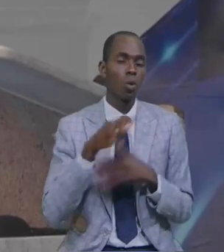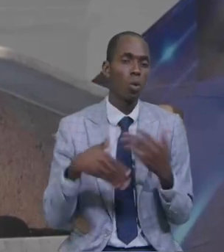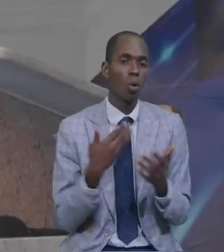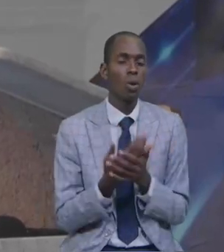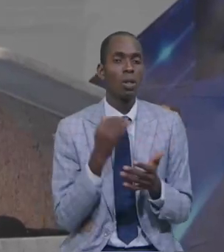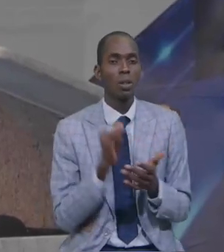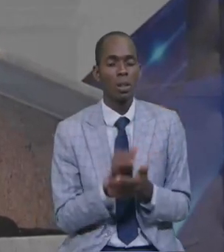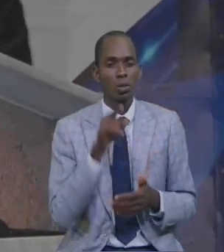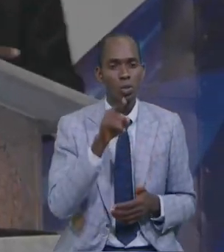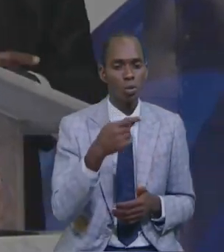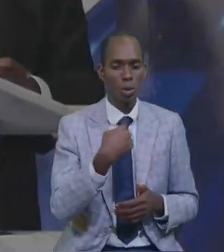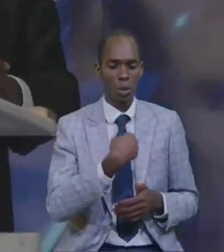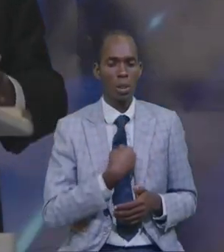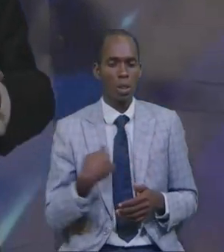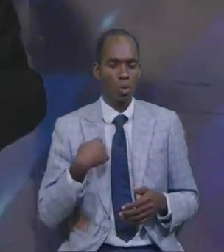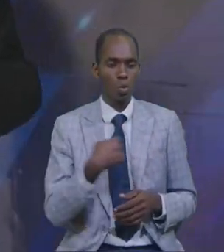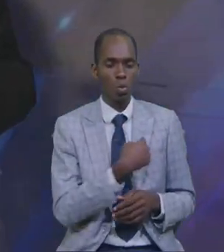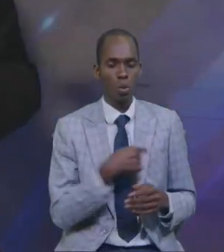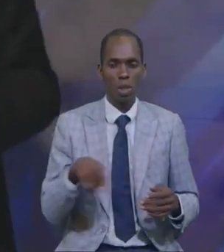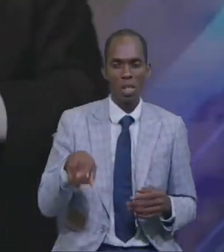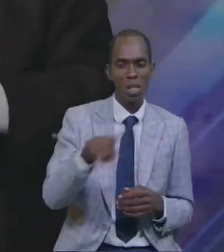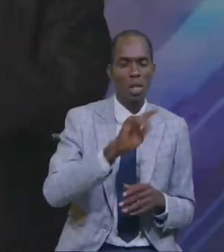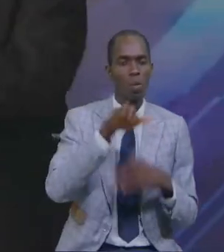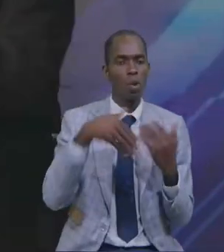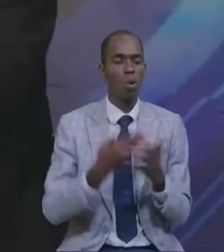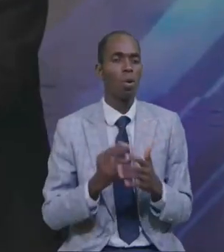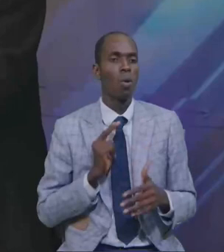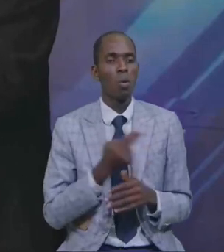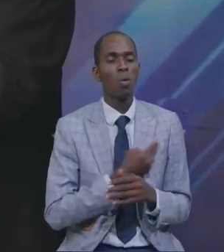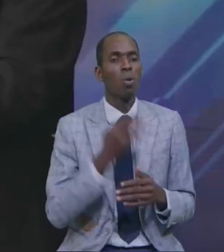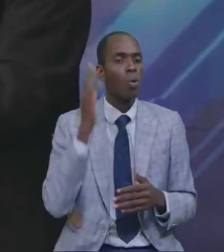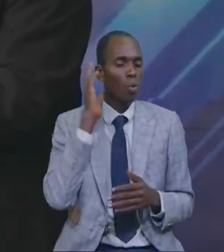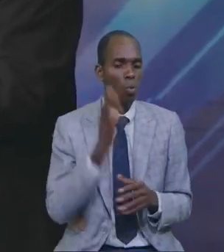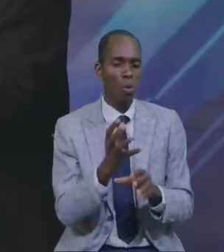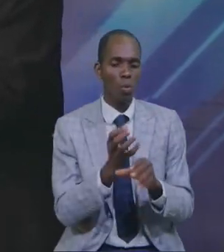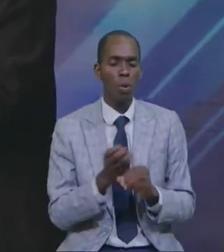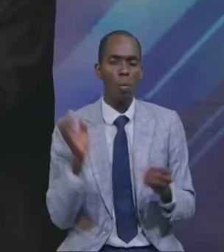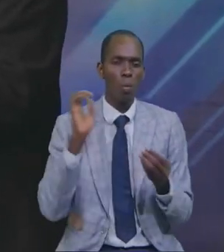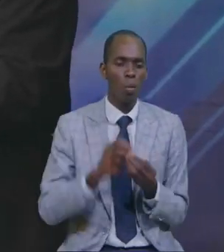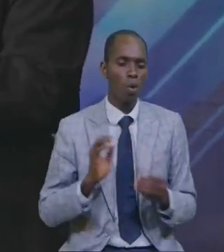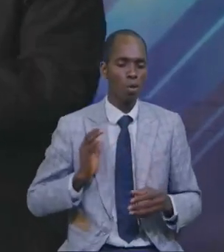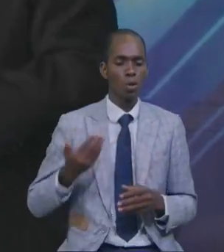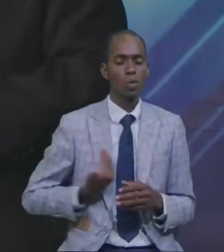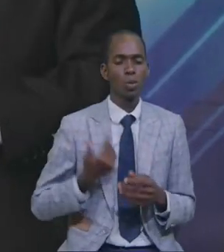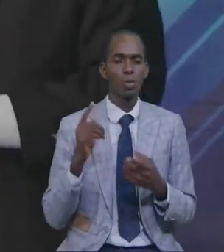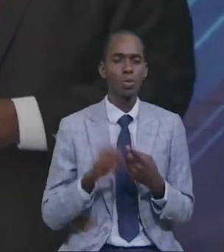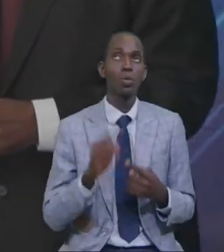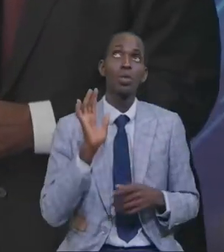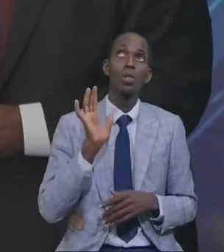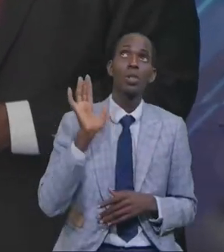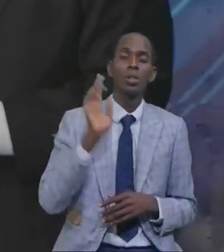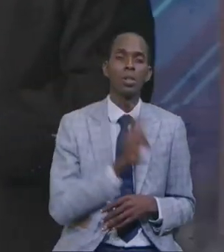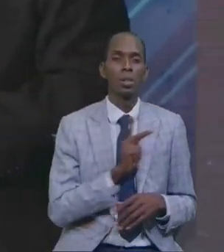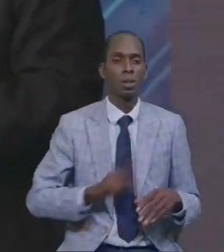plus d'âmes dans le royaume. Et dans le verset 22, il nous dit, « J'ai été faible avec les